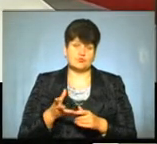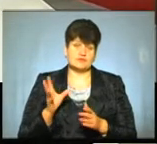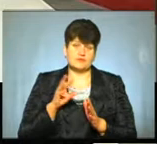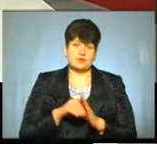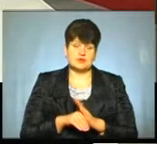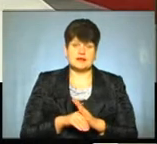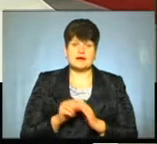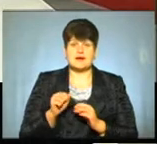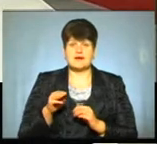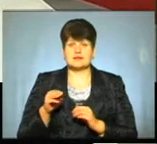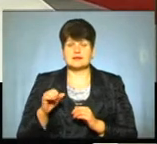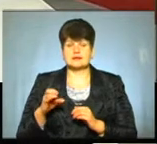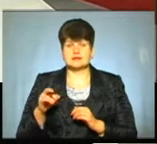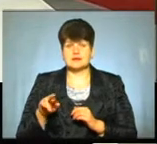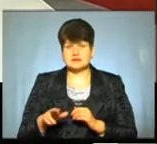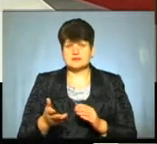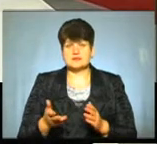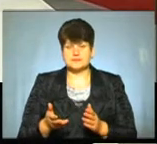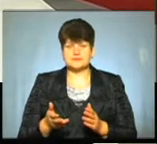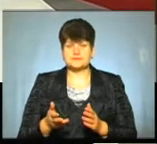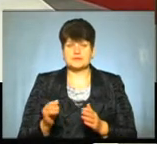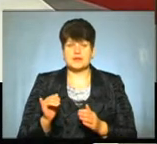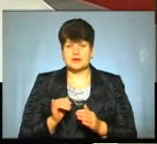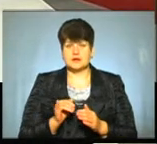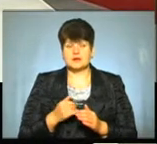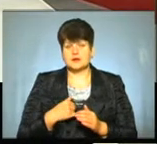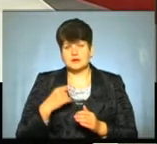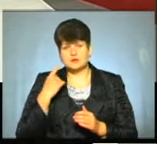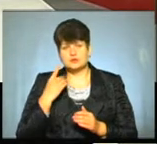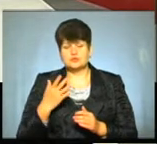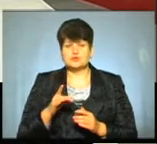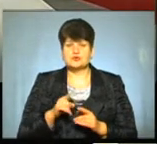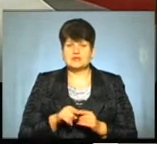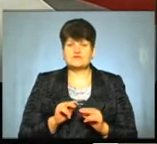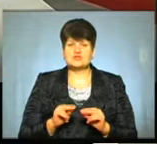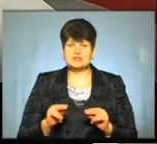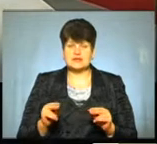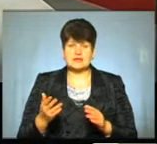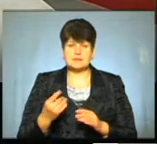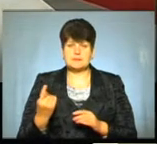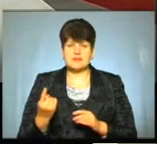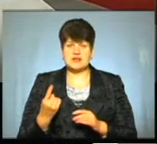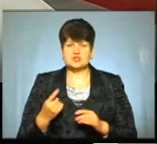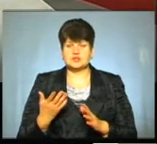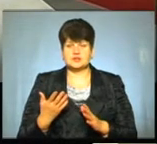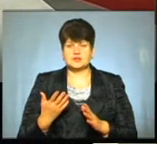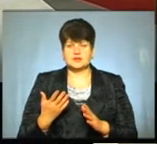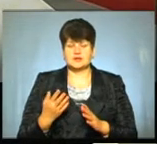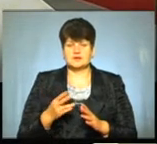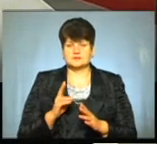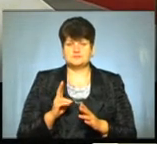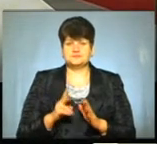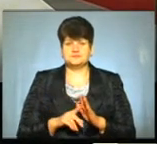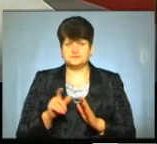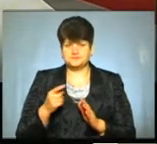то йому це зарахується як чергова атестація, звісно. І я думаю, що ті вчителі, вони перші такі ластівки, але